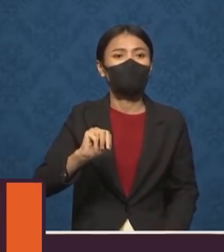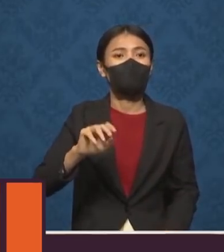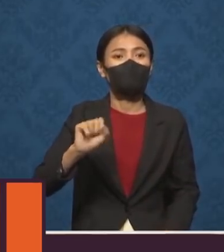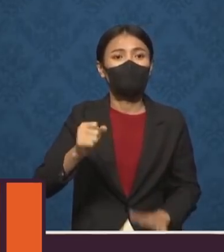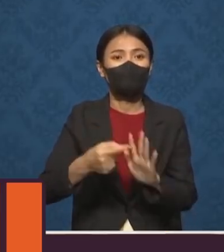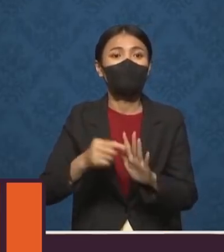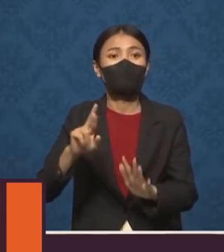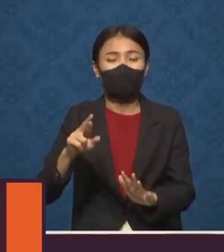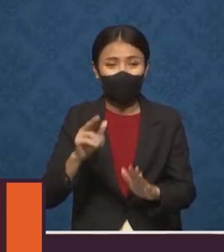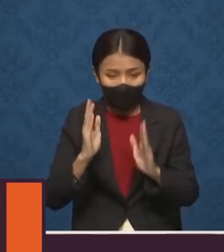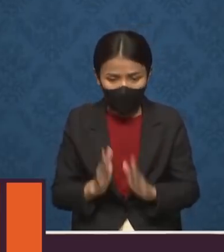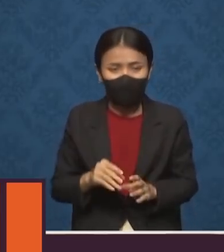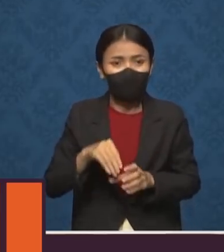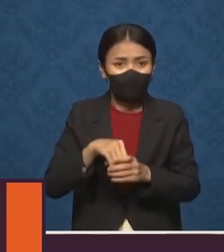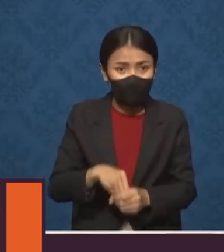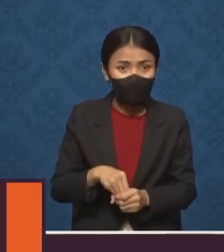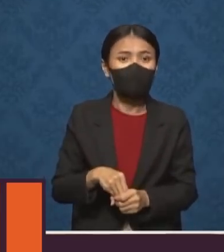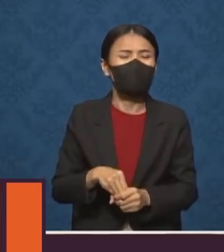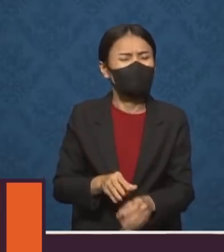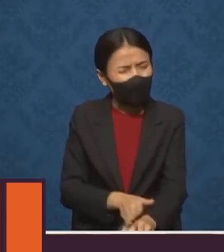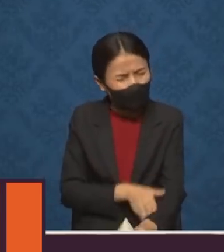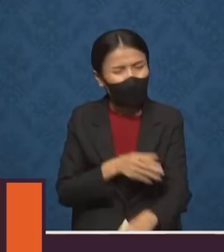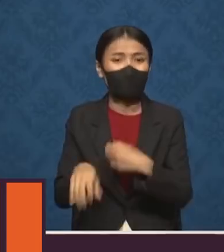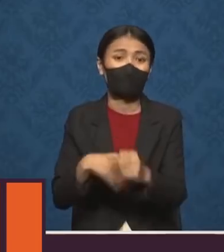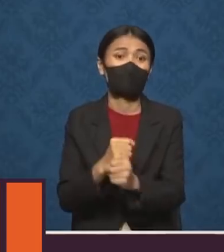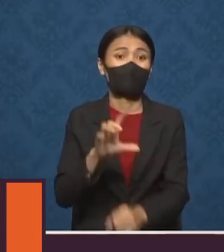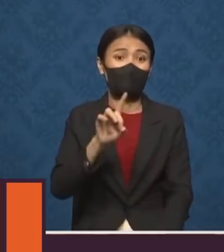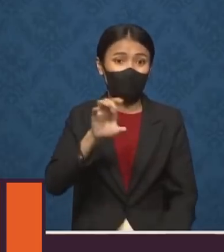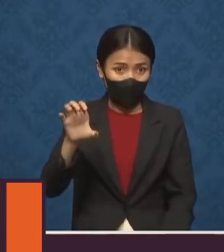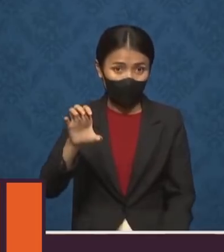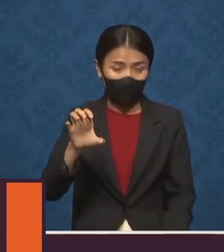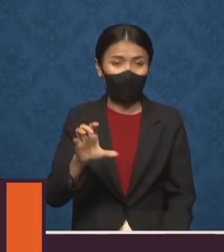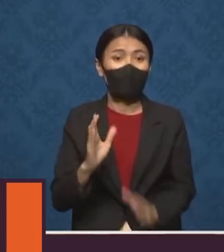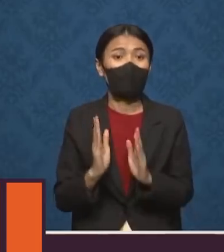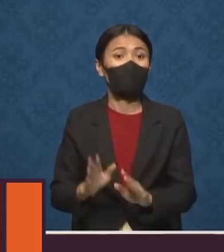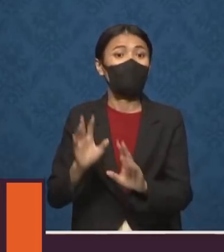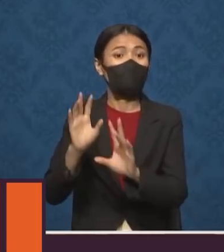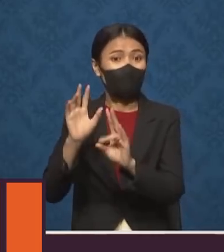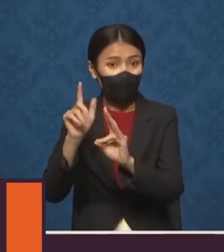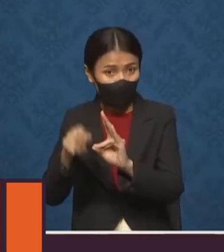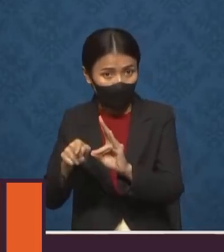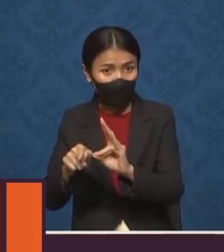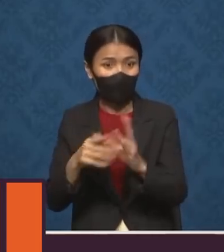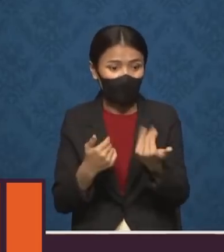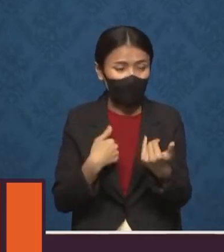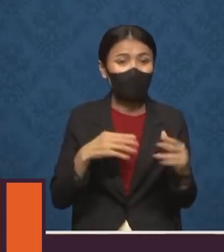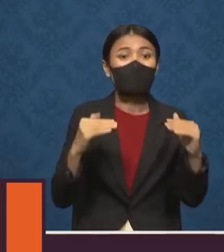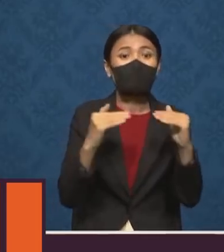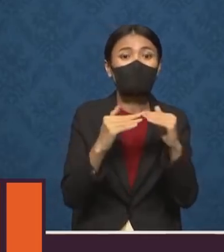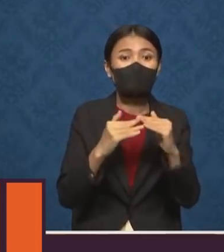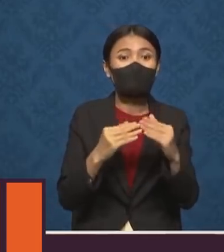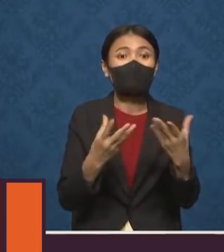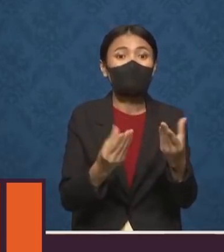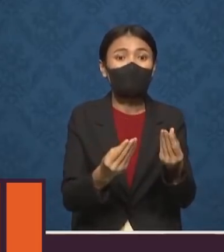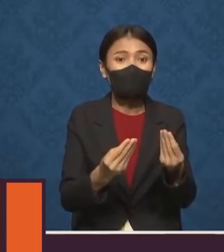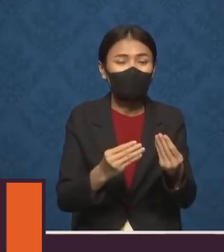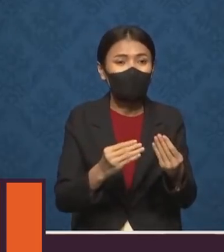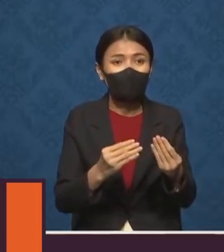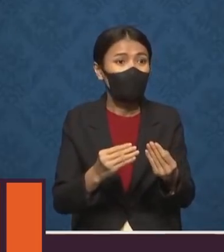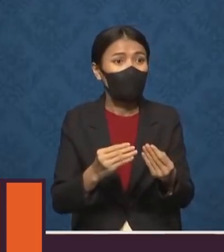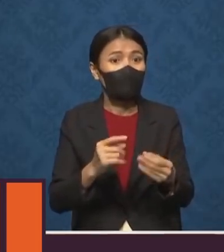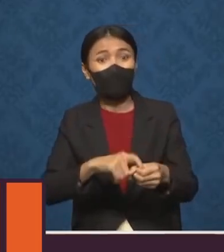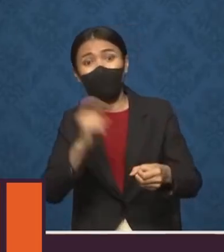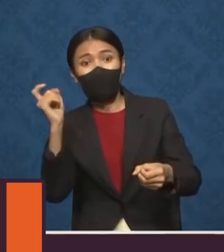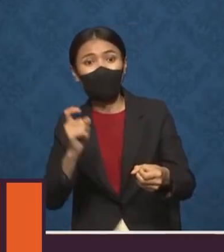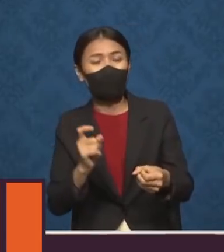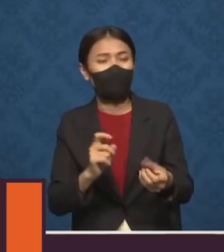ยาวนานมากกว่าร้อยปีพวกเขาถูกเพิกถอนสิทธิ์ในที่ดินที่นี่จึงเป็นเมืองมหานครแห่งอนาคตที่ไม่มีอนาคต